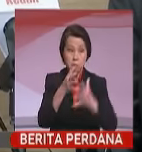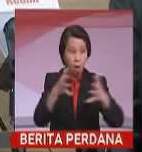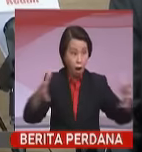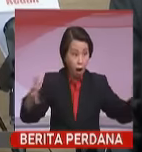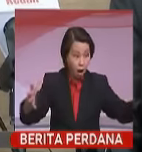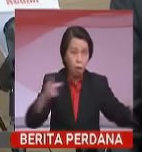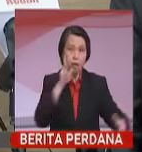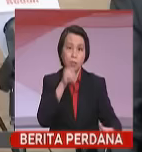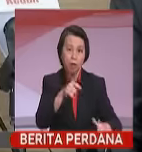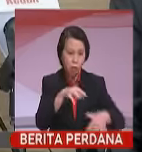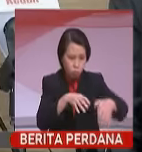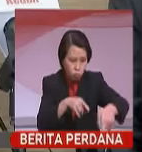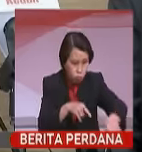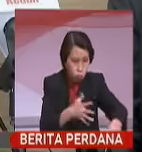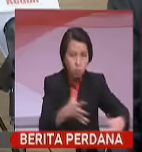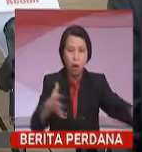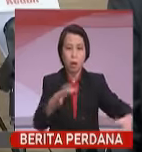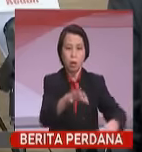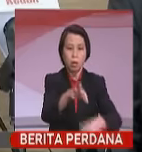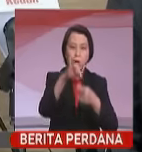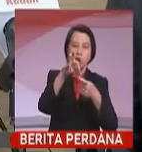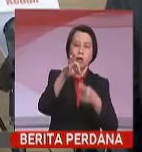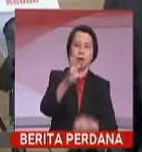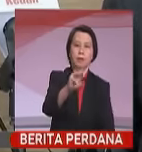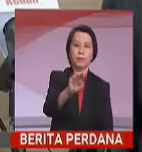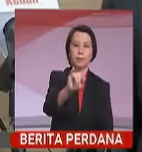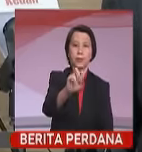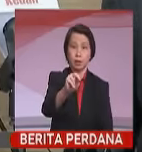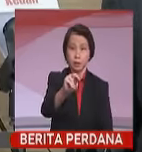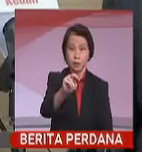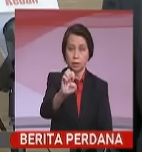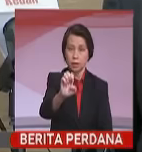Kedah. Dan mineral ini mengikut kajian